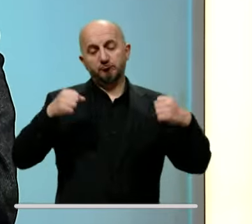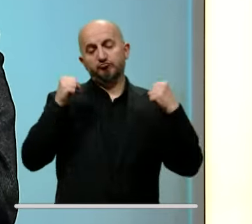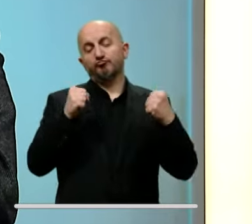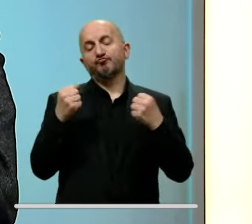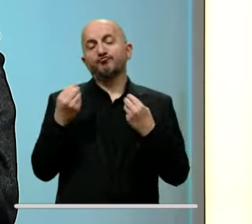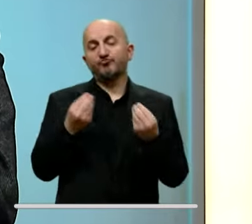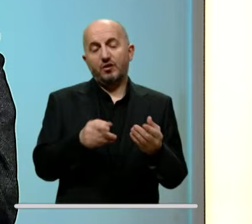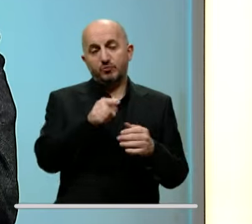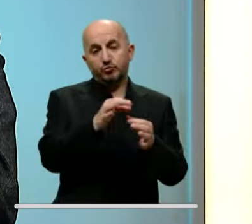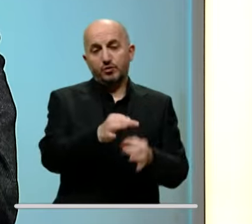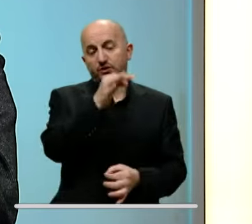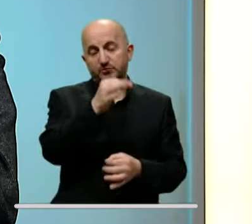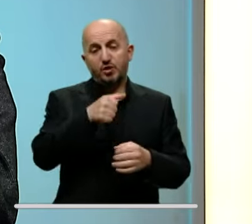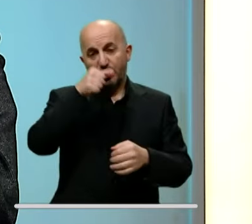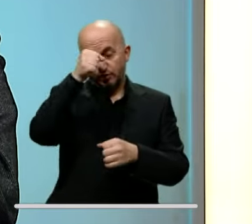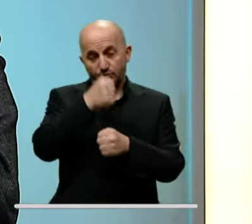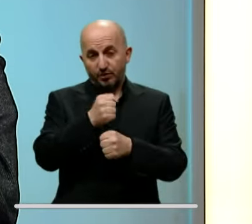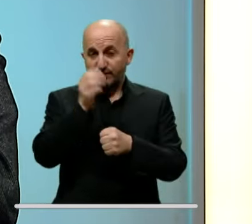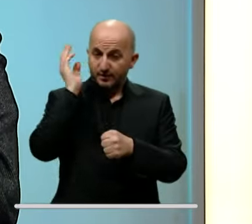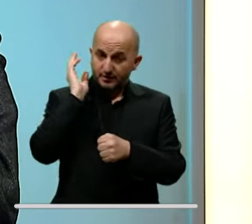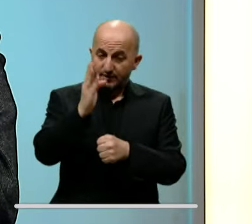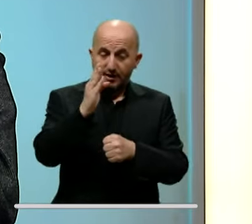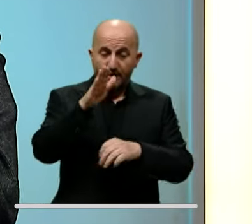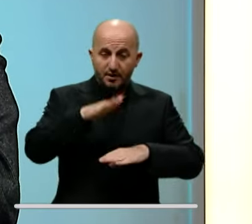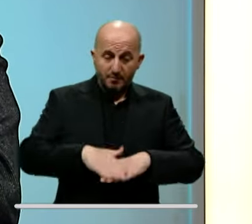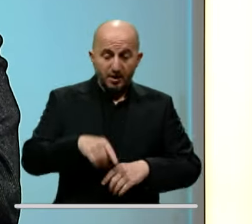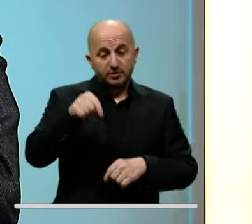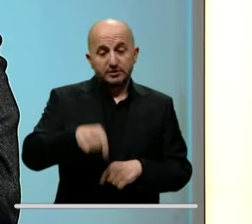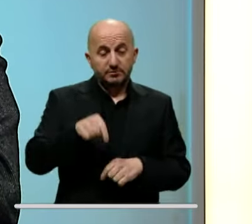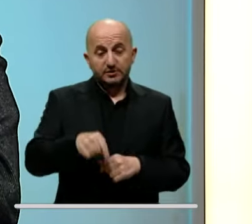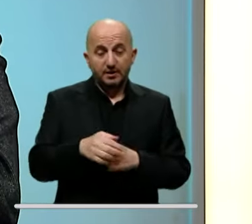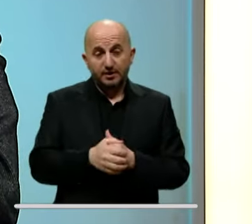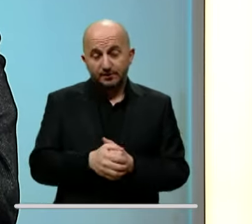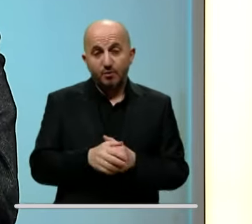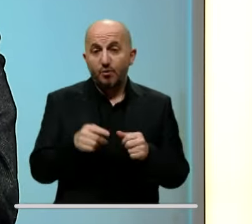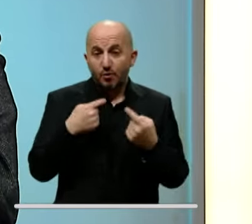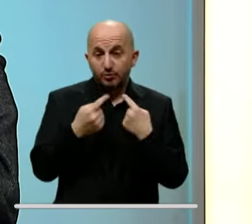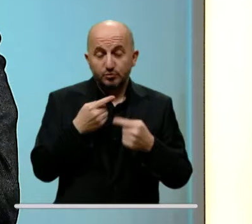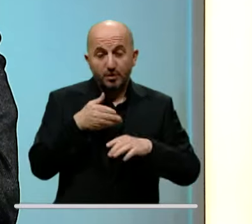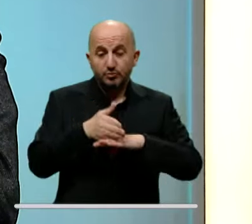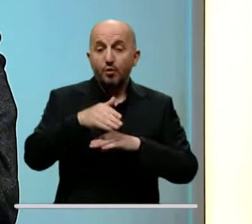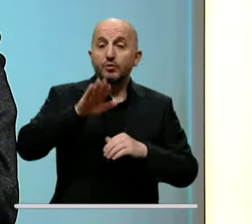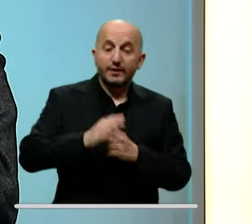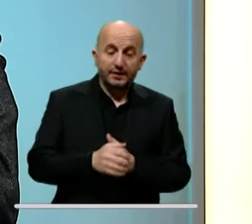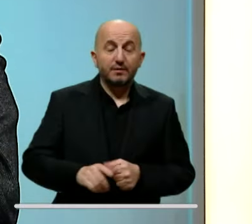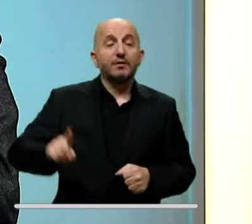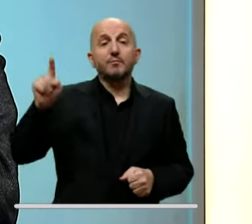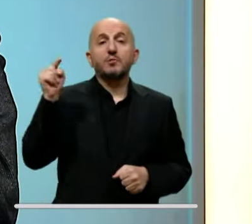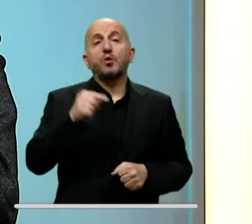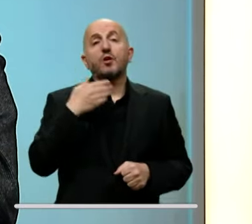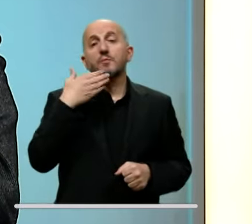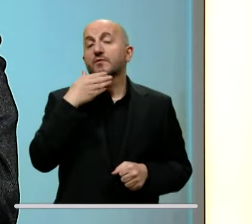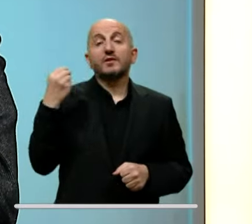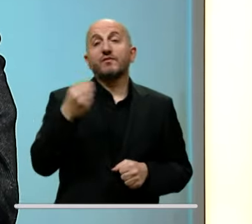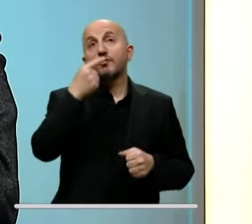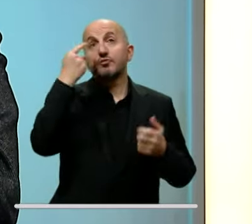verir Bu kardeşimiz Hac görevini yerine getirir şimdiden e konuşmak doğru değil Rabbim ona bir fırsat